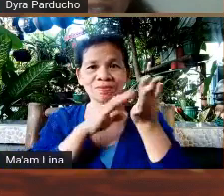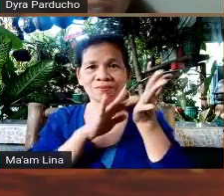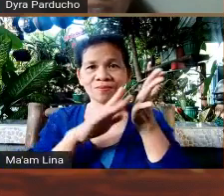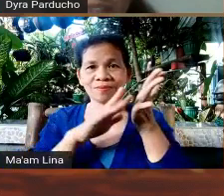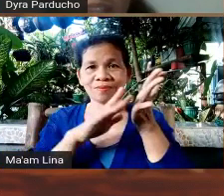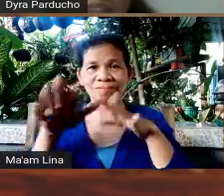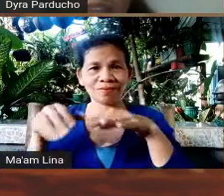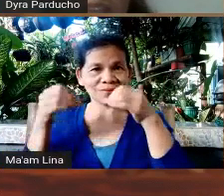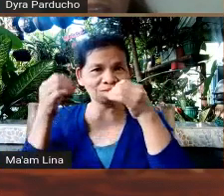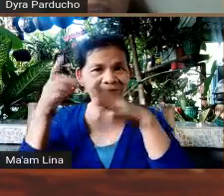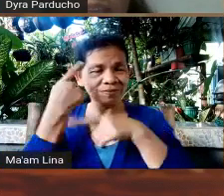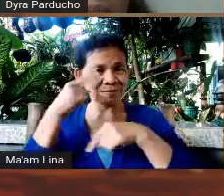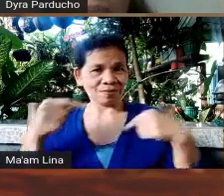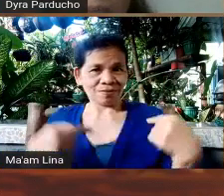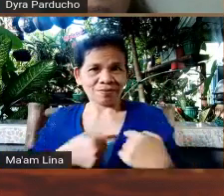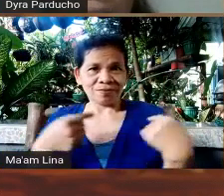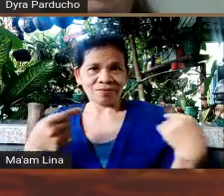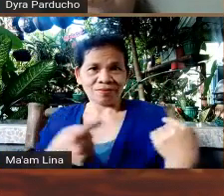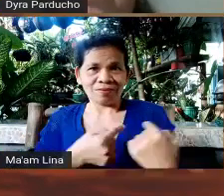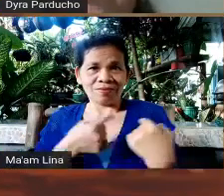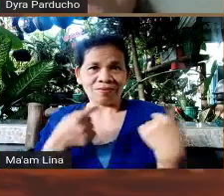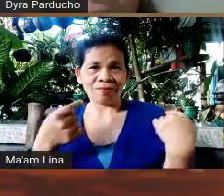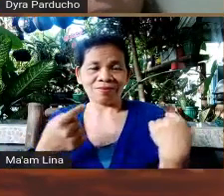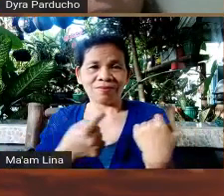sa kasalanan.